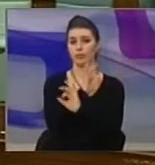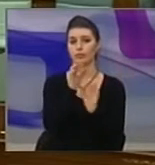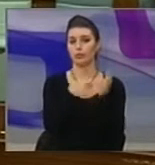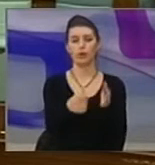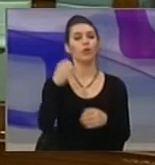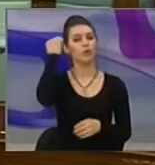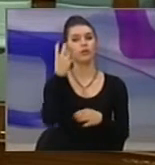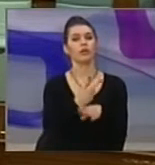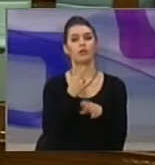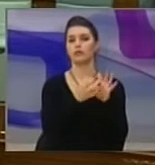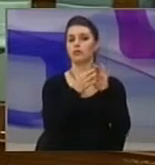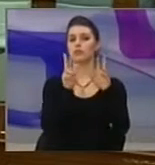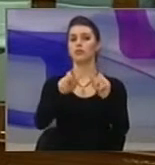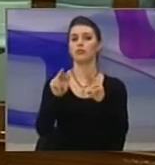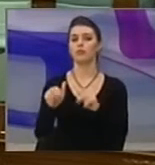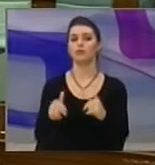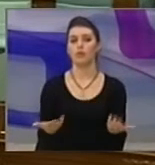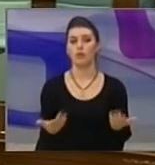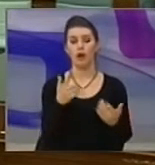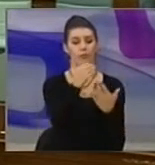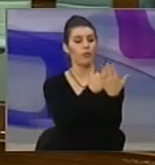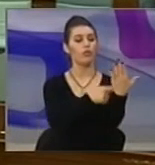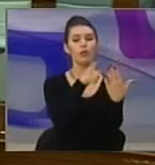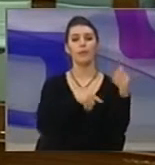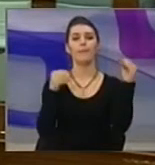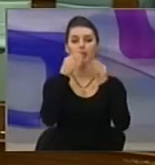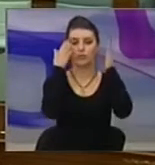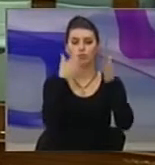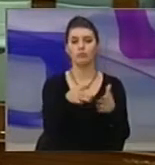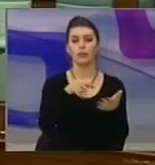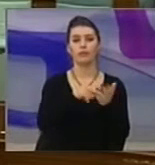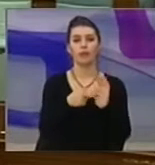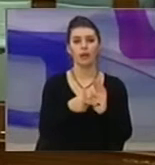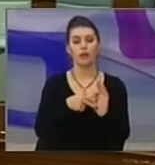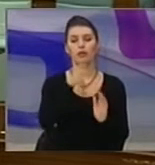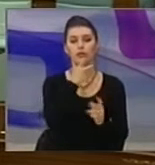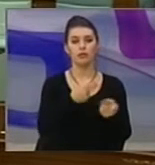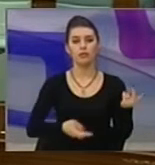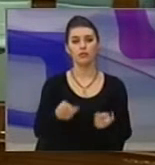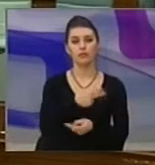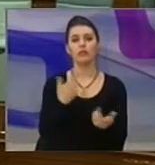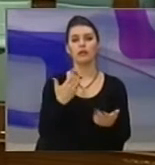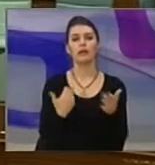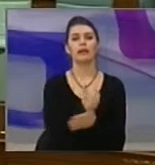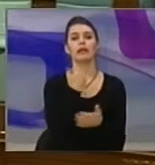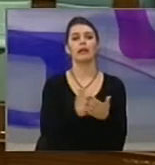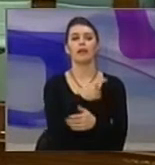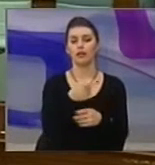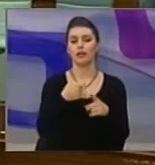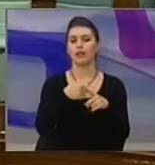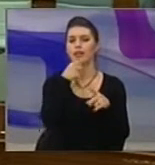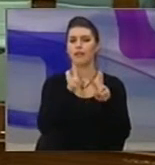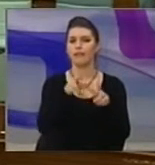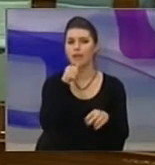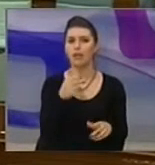kultivimit nërsa më tepër në Program Jan fokusuar në planifikimin E prodimeve të produkt të reja Si Ki